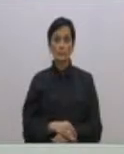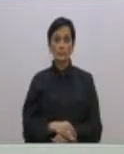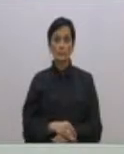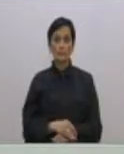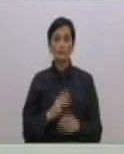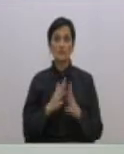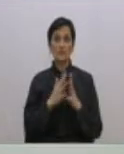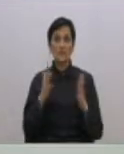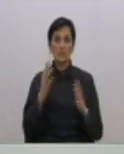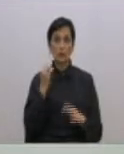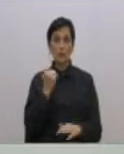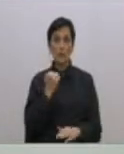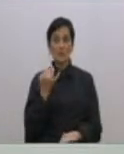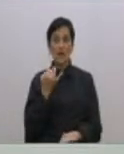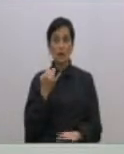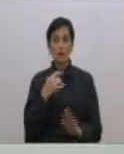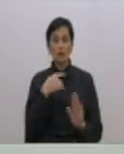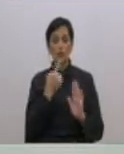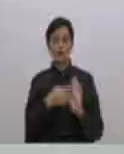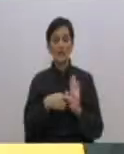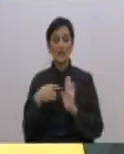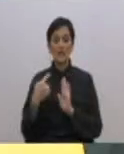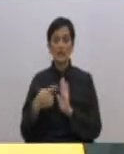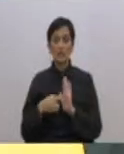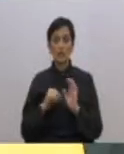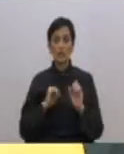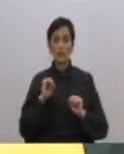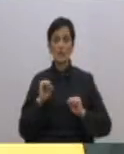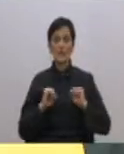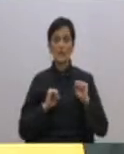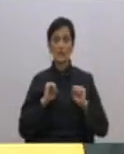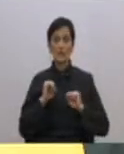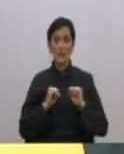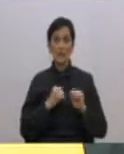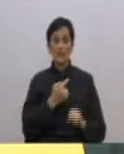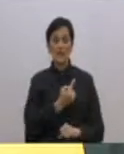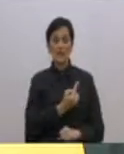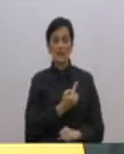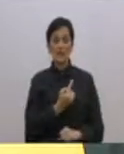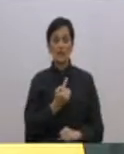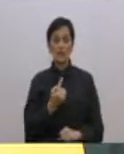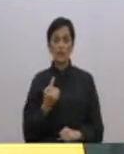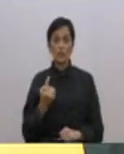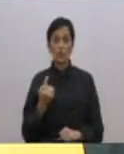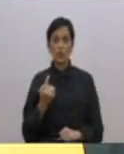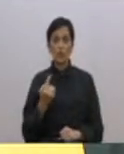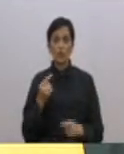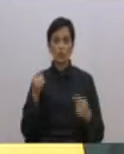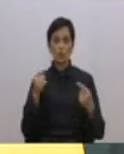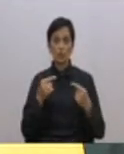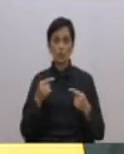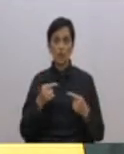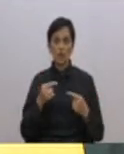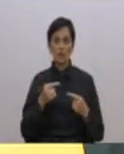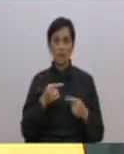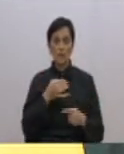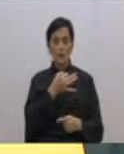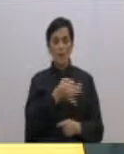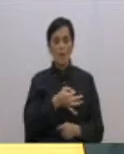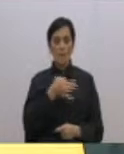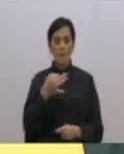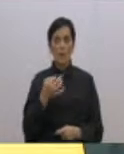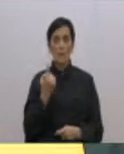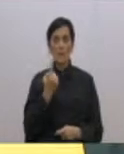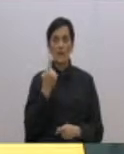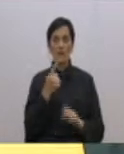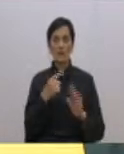Დიდი მადლობა საინტერესოებისთვის. შევეცდები რომ თითოეულ მათგანს შესაბამისი ქრონოლოგიით გავცე პასუხი. Პირველი